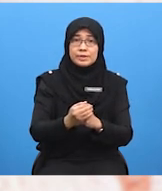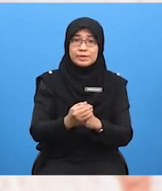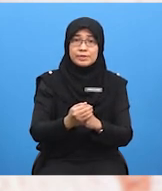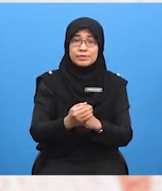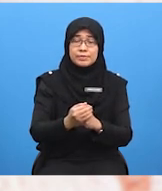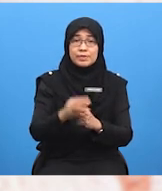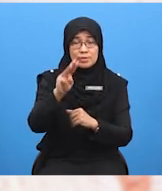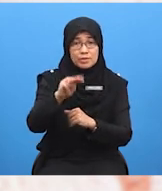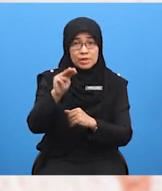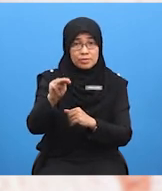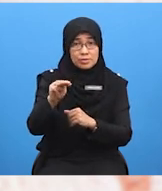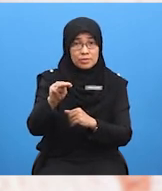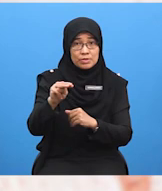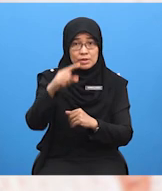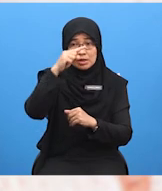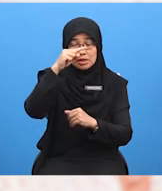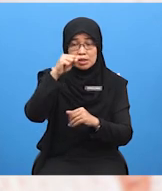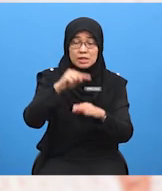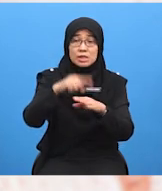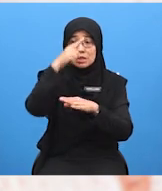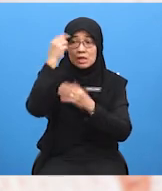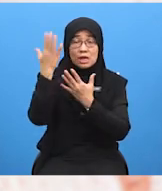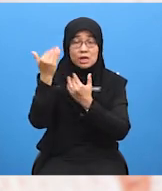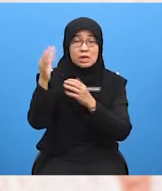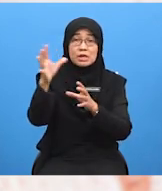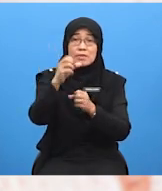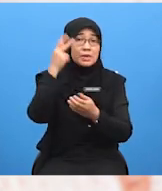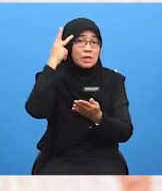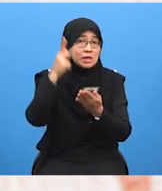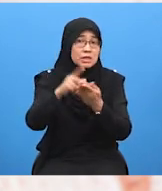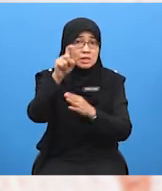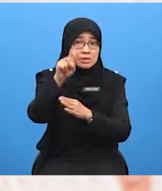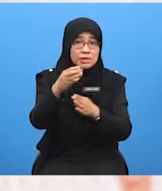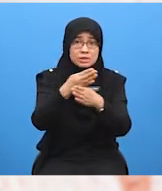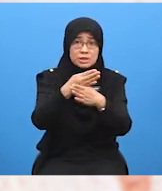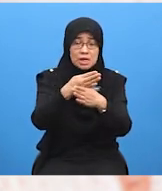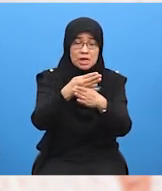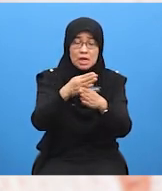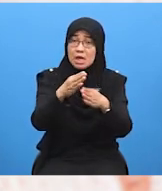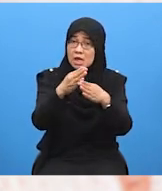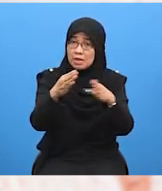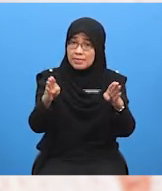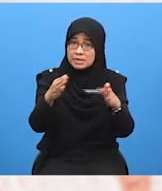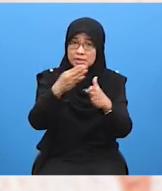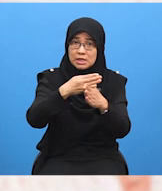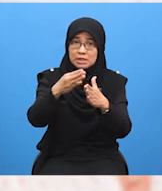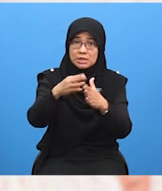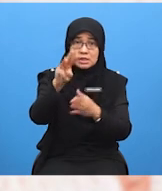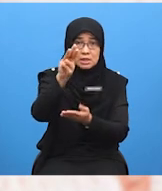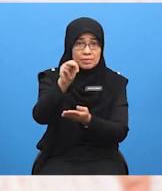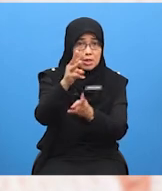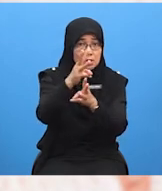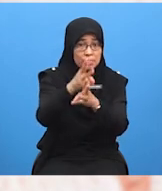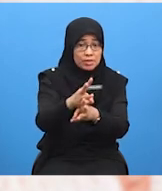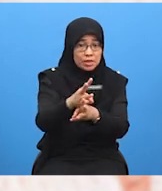ini, murid-murid diharapkan dapat mengenal pasti beza di antara mikro